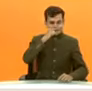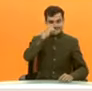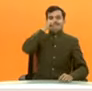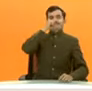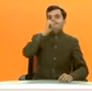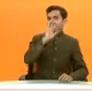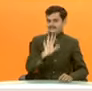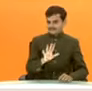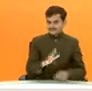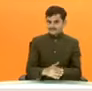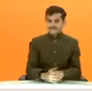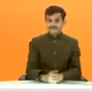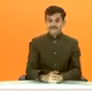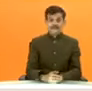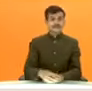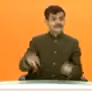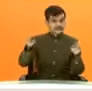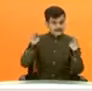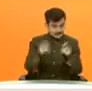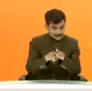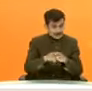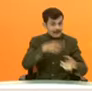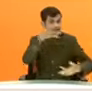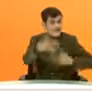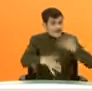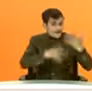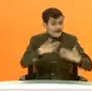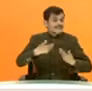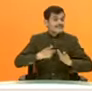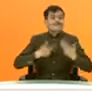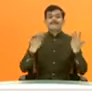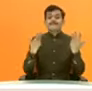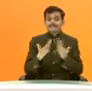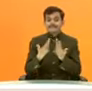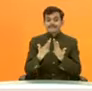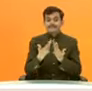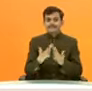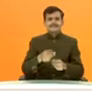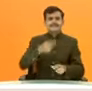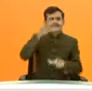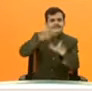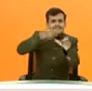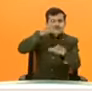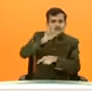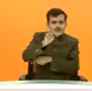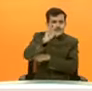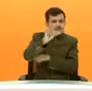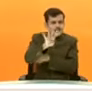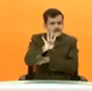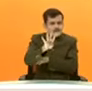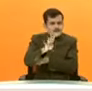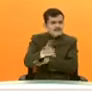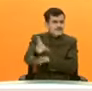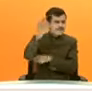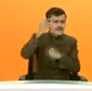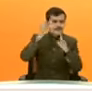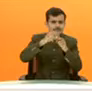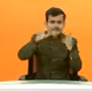हैं। ऐसी ही अनुभूति मुझे तब हुई जब मैं 2014 में